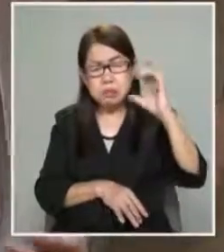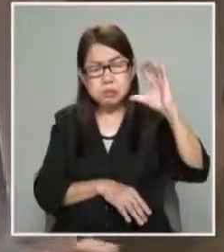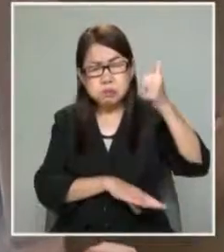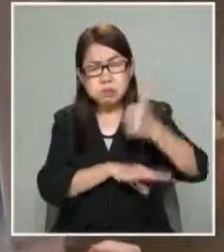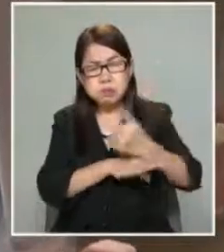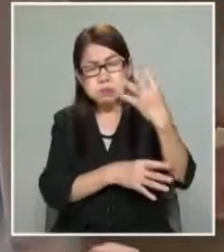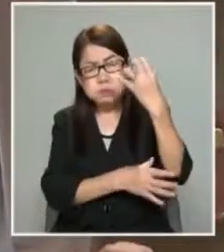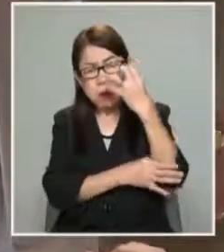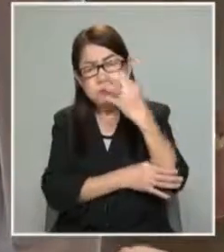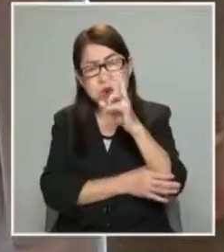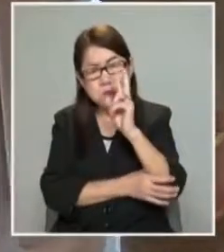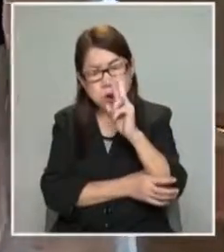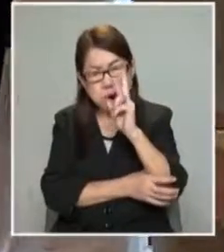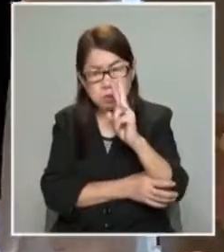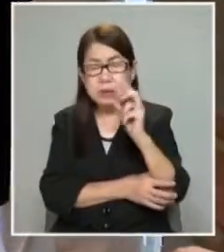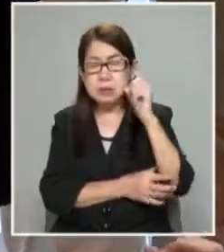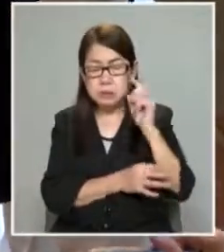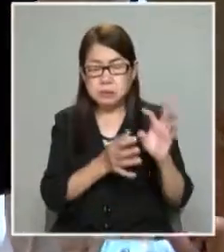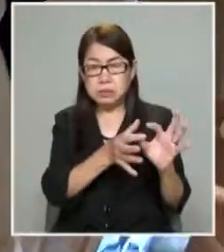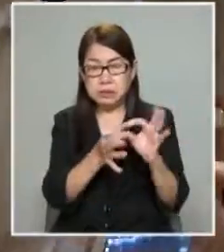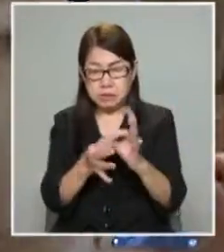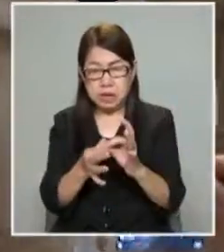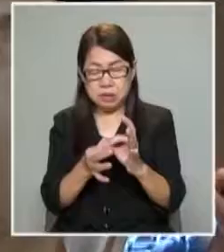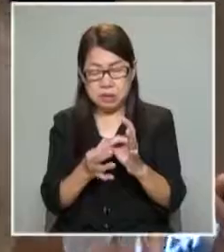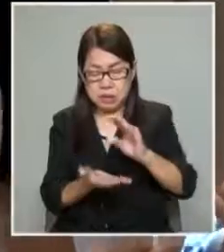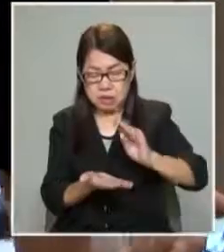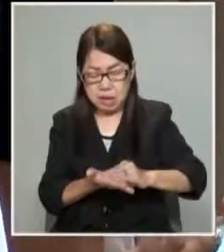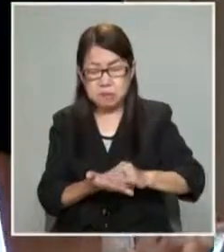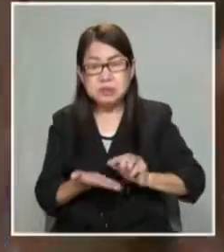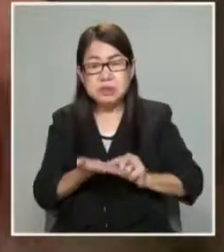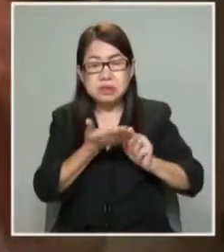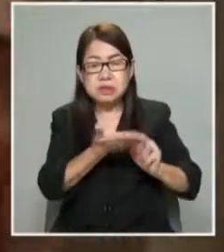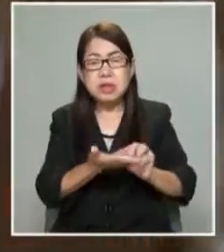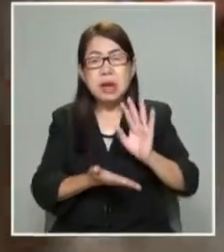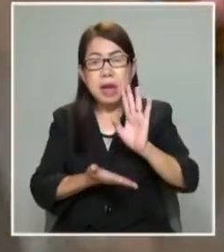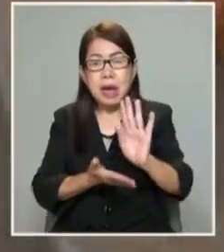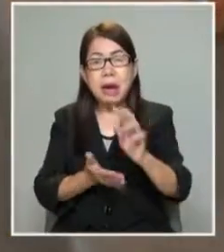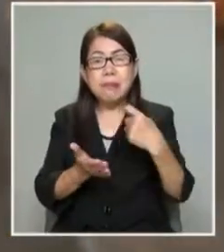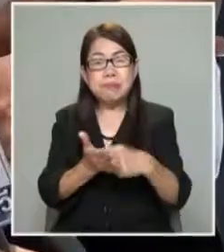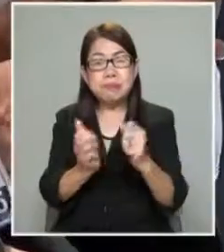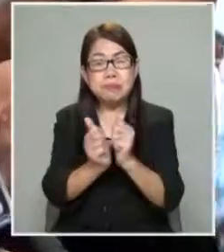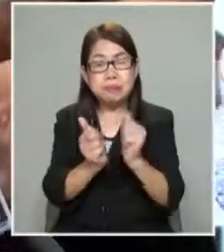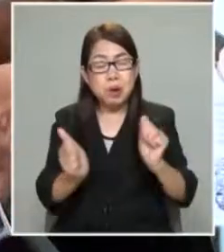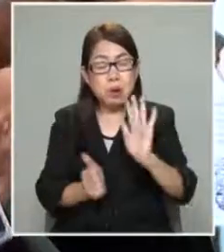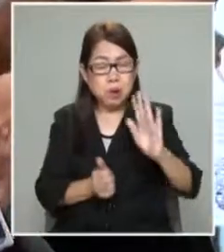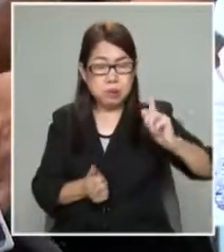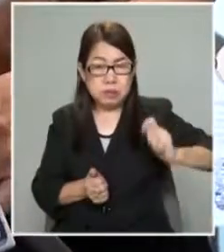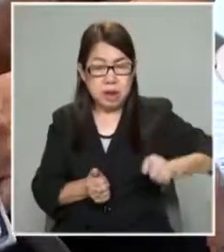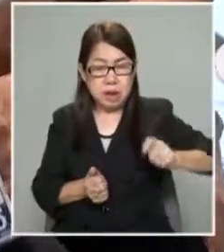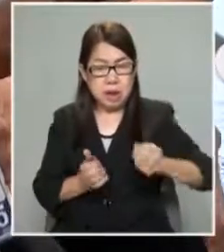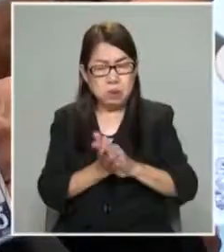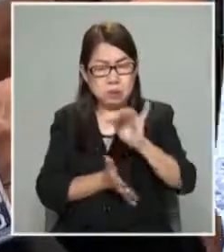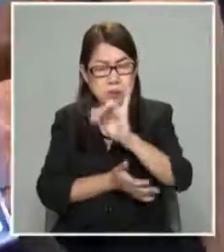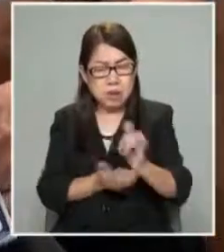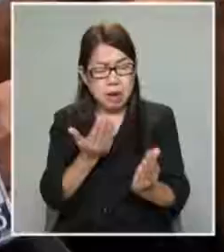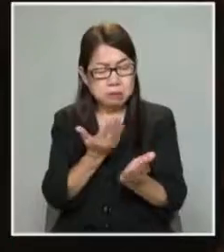ซึ่งประเด็นนี้จะถูกนำมาประกอบในการยื่นคำร้องของคัดค้านประกันตัวที่ทางทนายและญาติผู้เสียชีวิตจะยื่นต่อศ